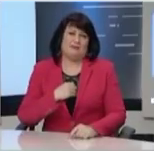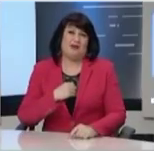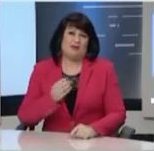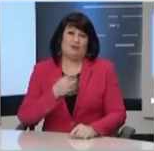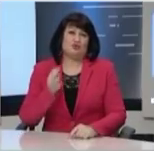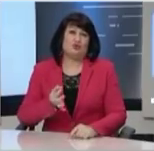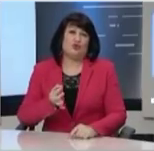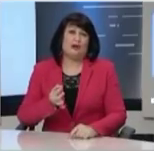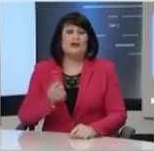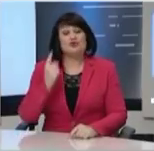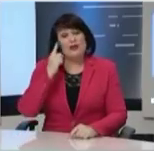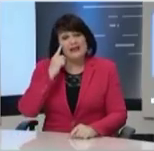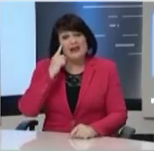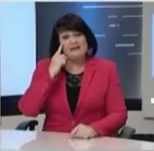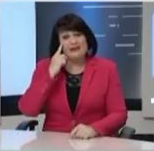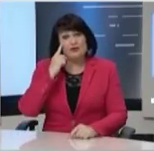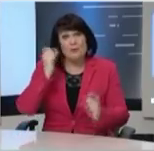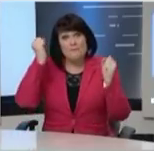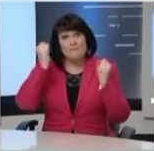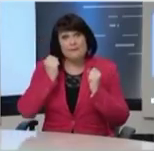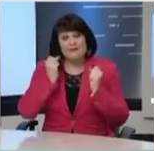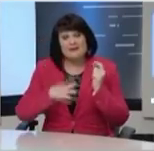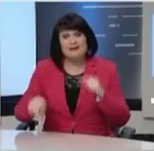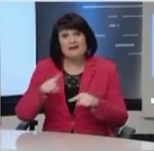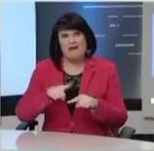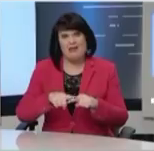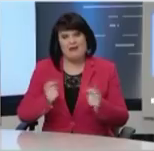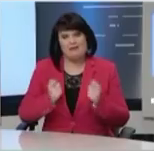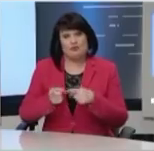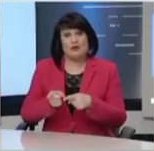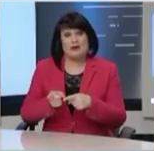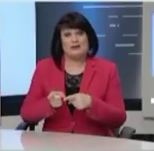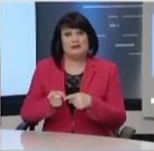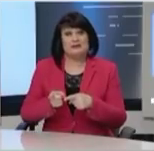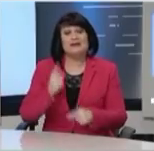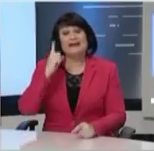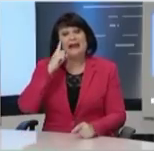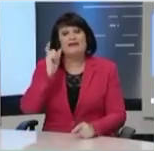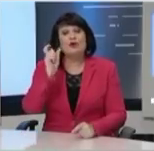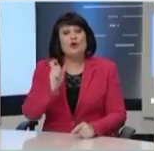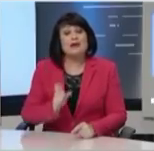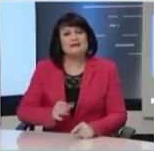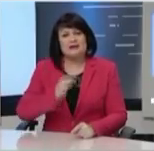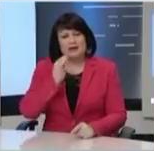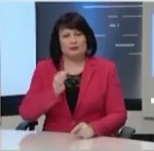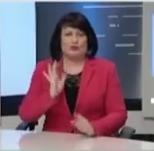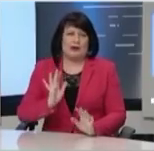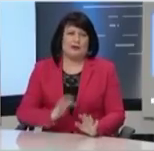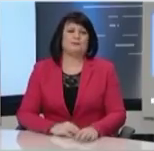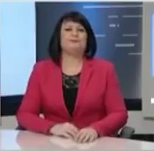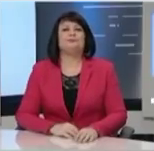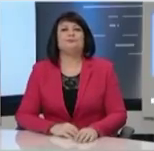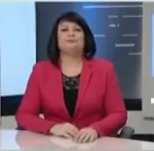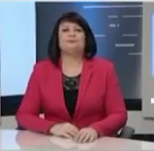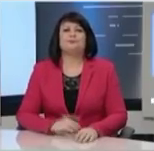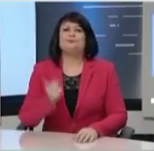αλλά εννοώ τις φράσεις που λέω. Επιζήμια για τη χώρα. Και ένας από τους λόγους που βεβαίως οδηγείστε σε αυτή